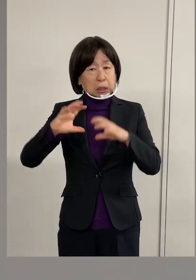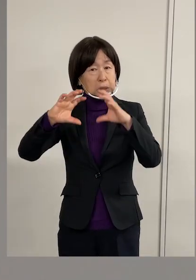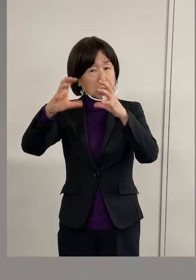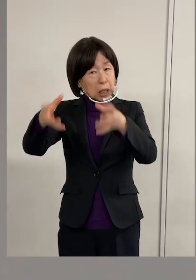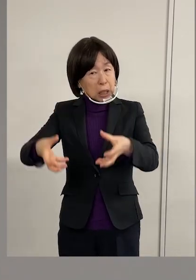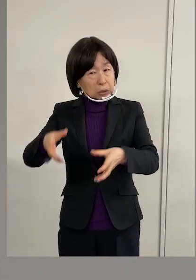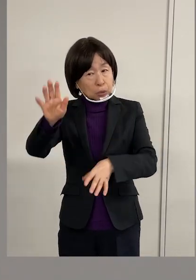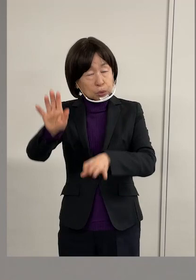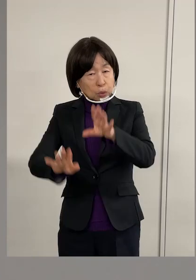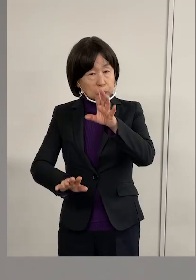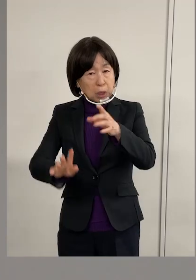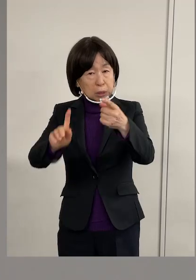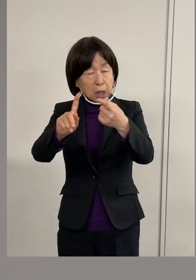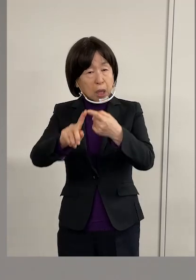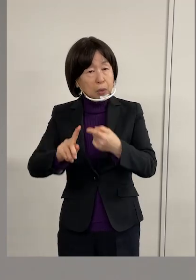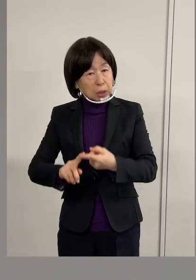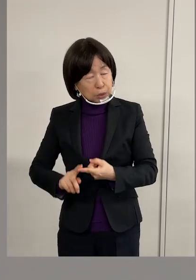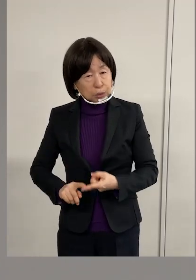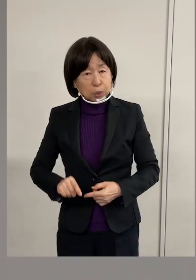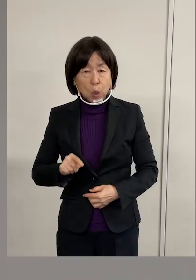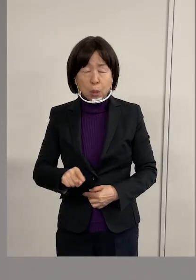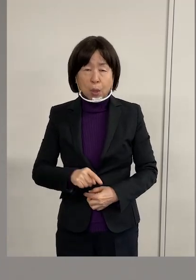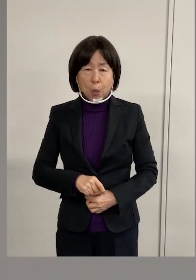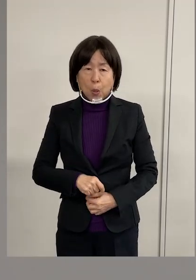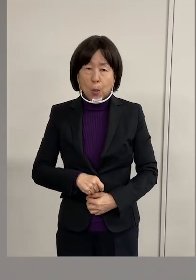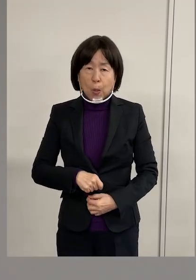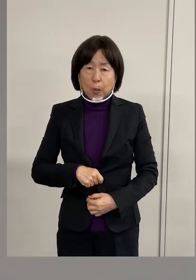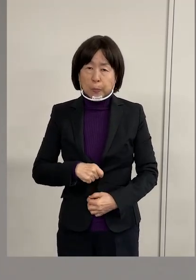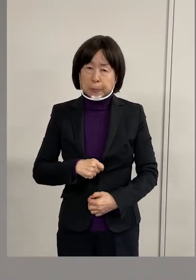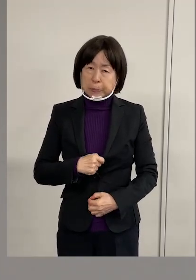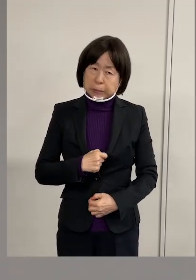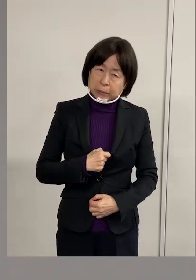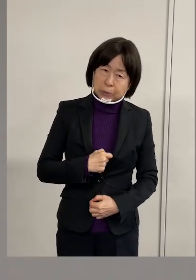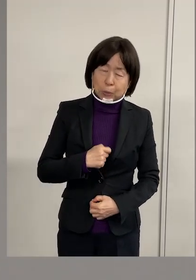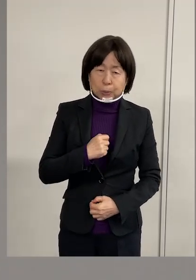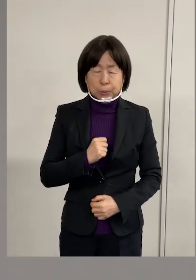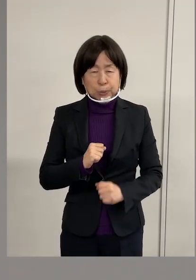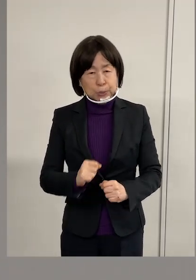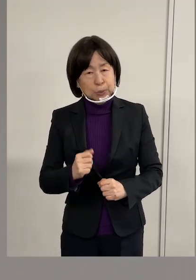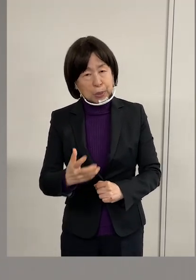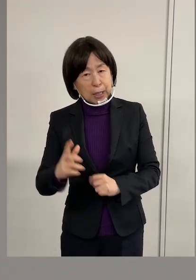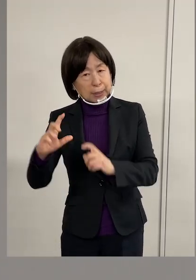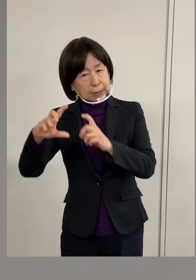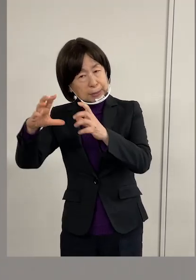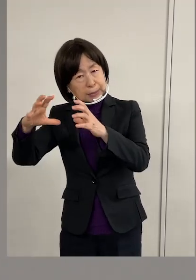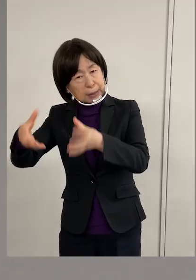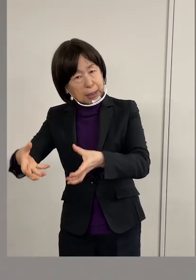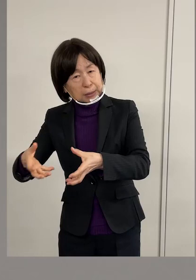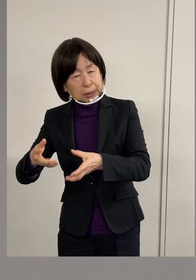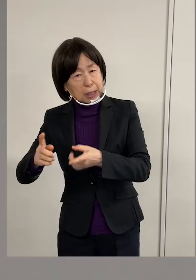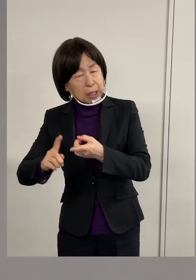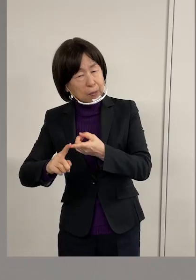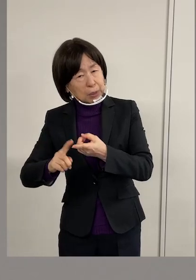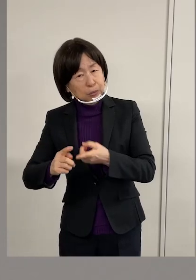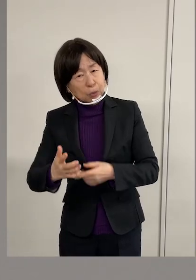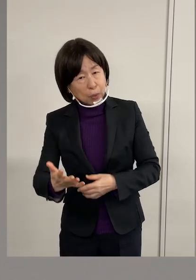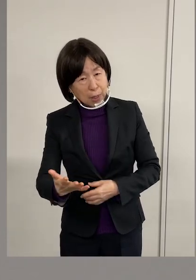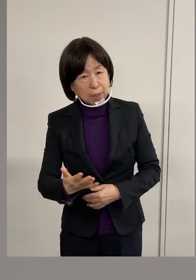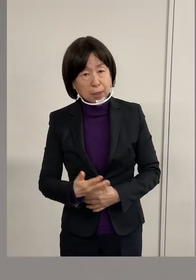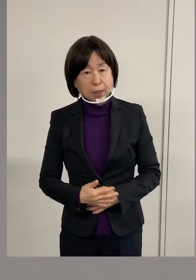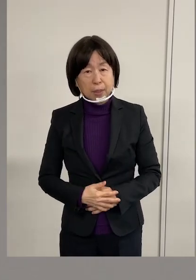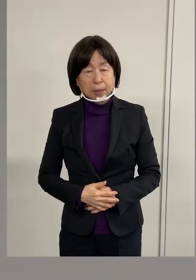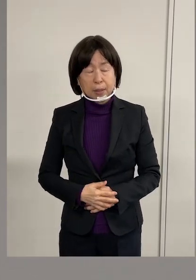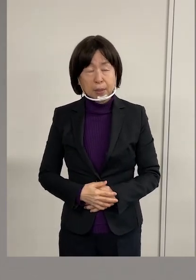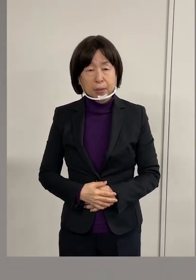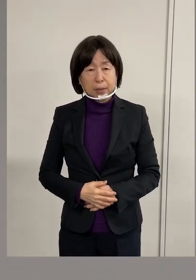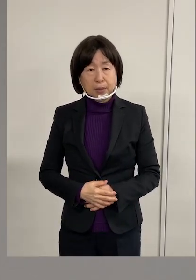は慎重にやるのか、今の世界標準にも合わす時期なのかという議論はあるんですが、今、